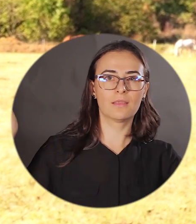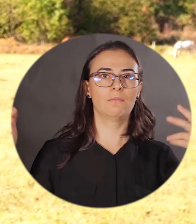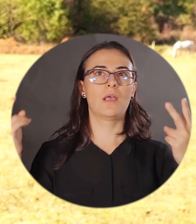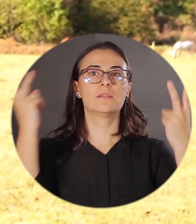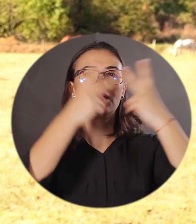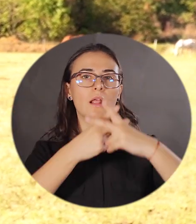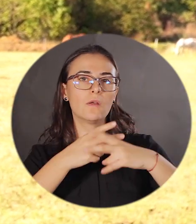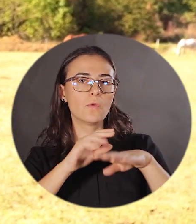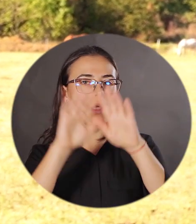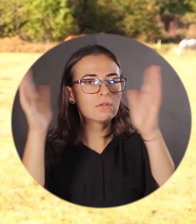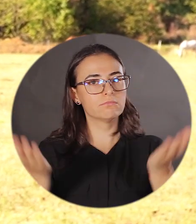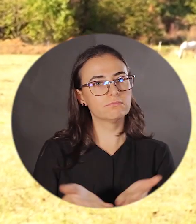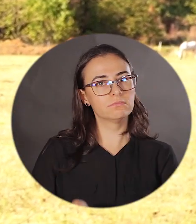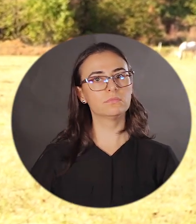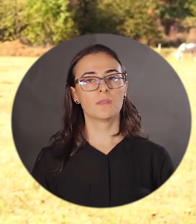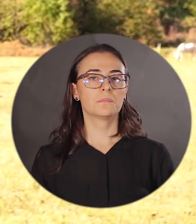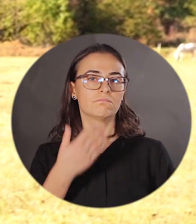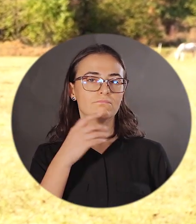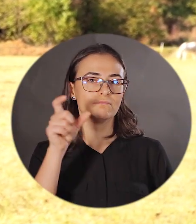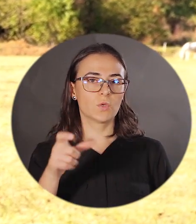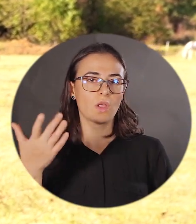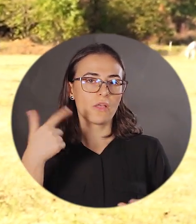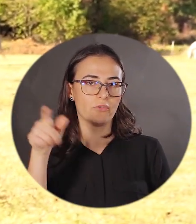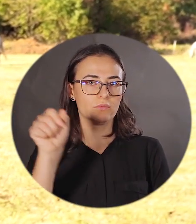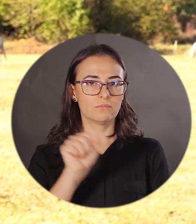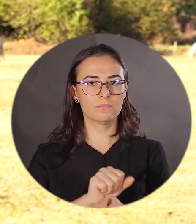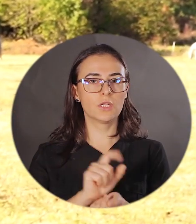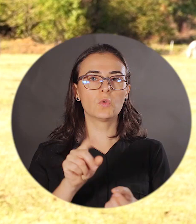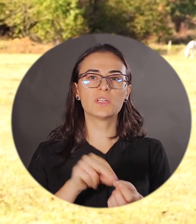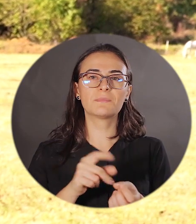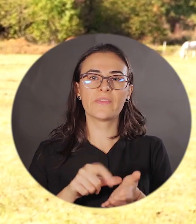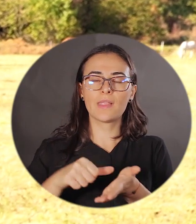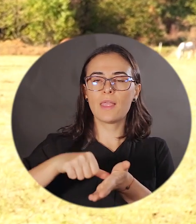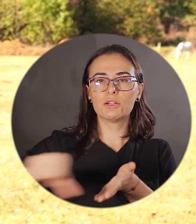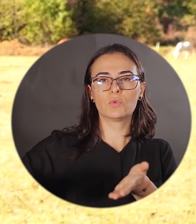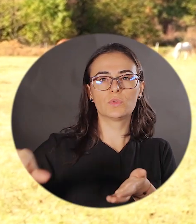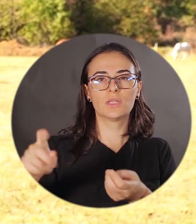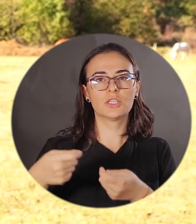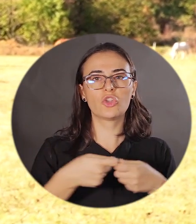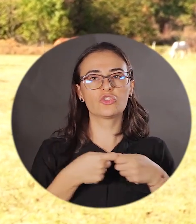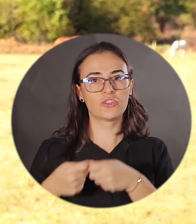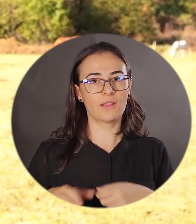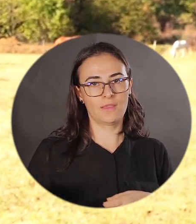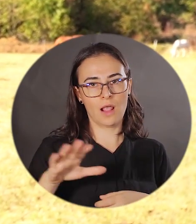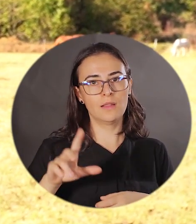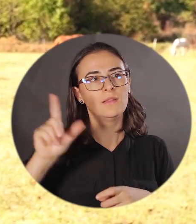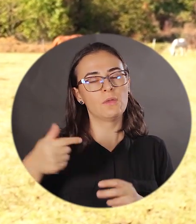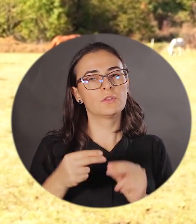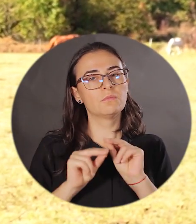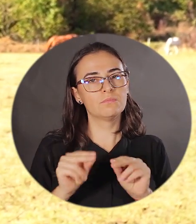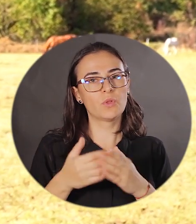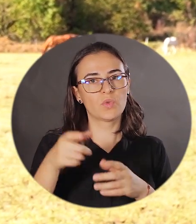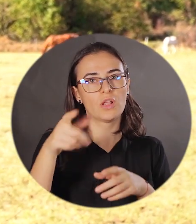excluși de societate sau care poate chiar au ajuns acolo pentru că n-au avut alt mod de existență, în loc să fie excluși de societate ca ceva, ca un